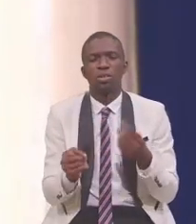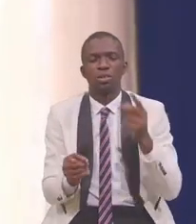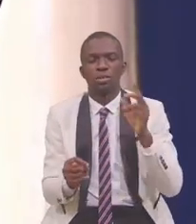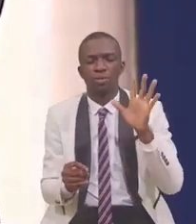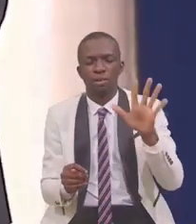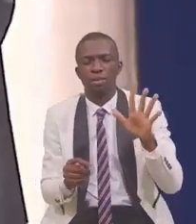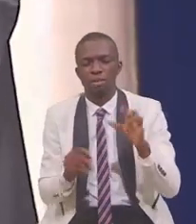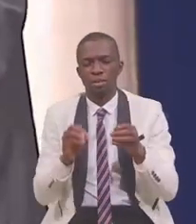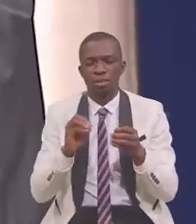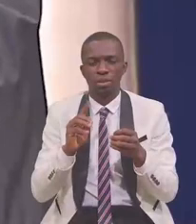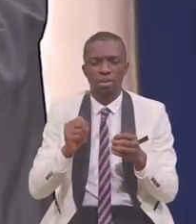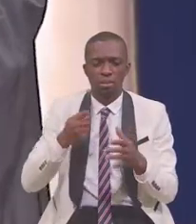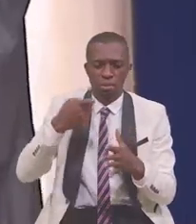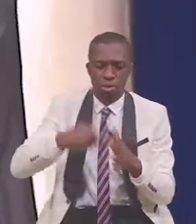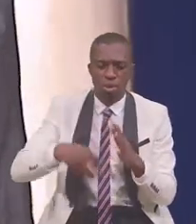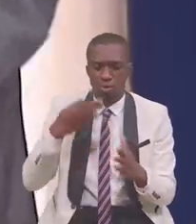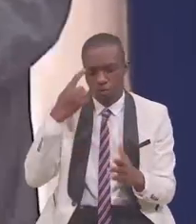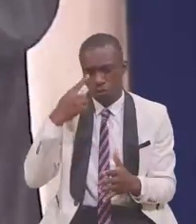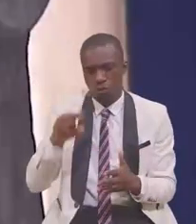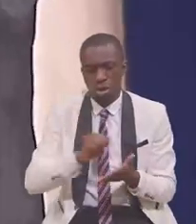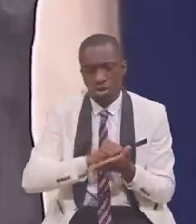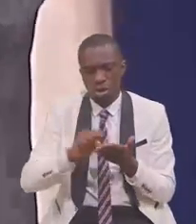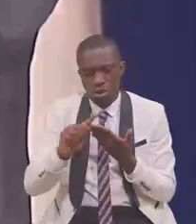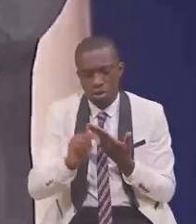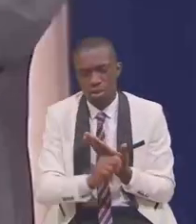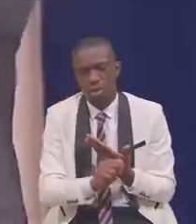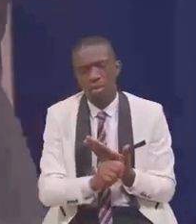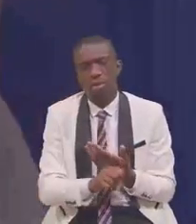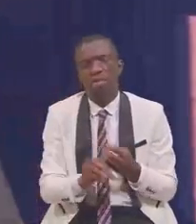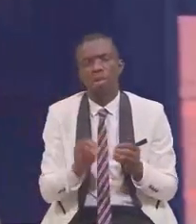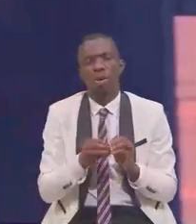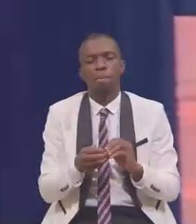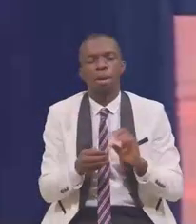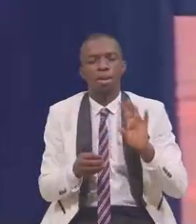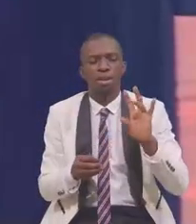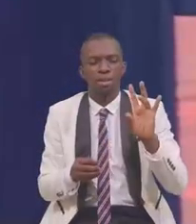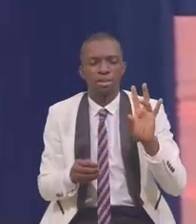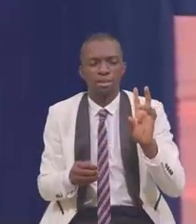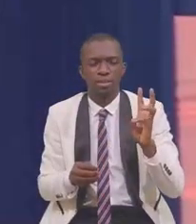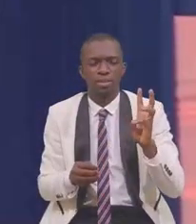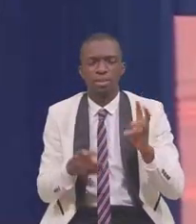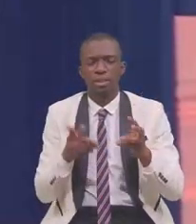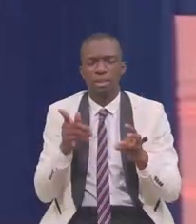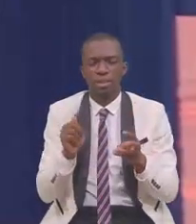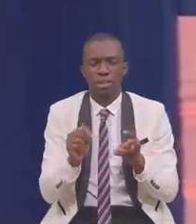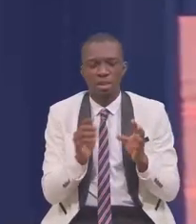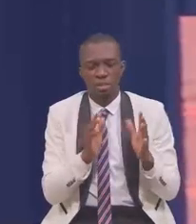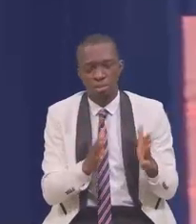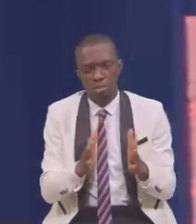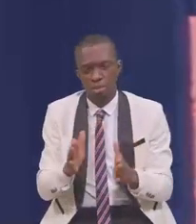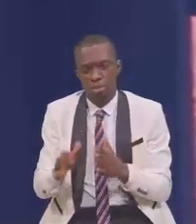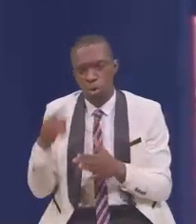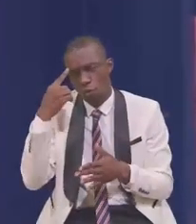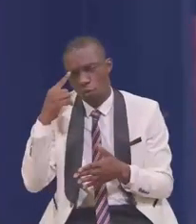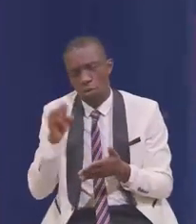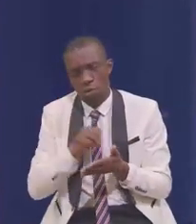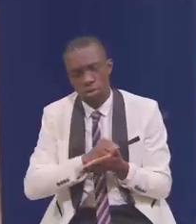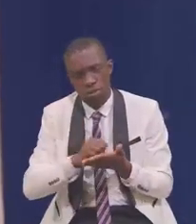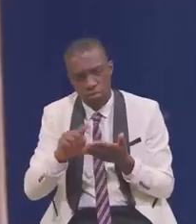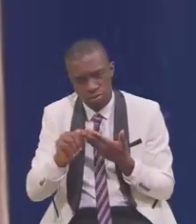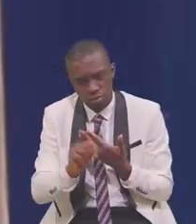notre sanctification. 7, notre préservation dans la sanctification, afin que nous